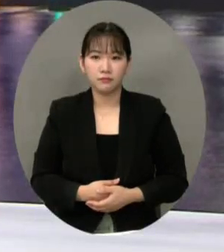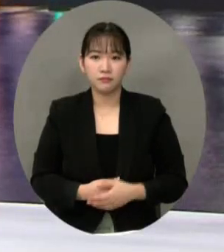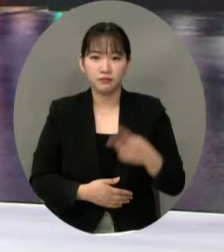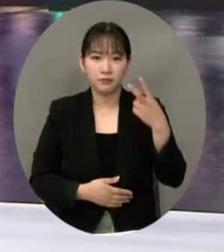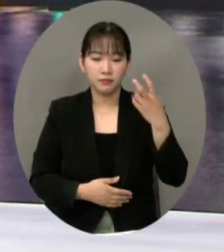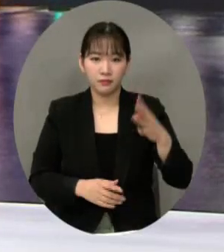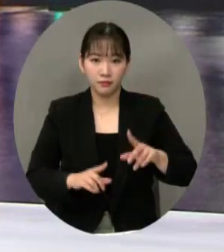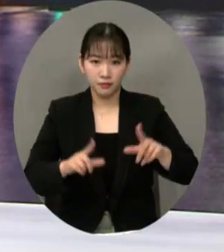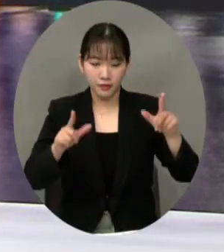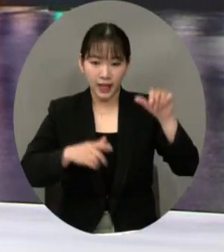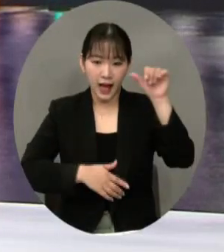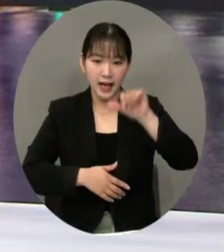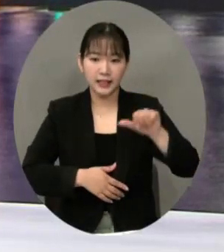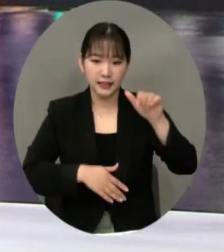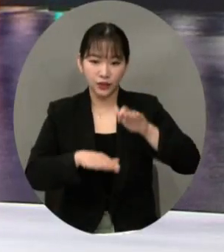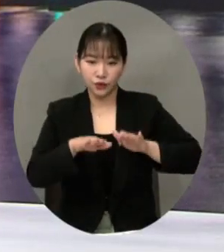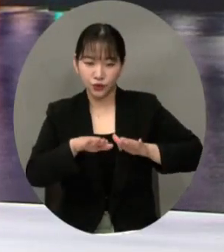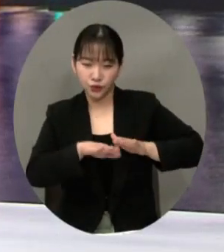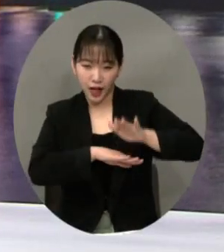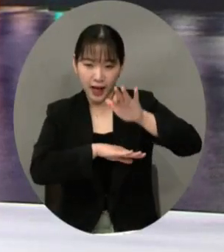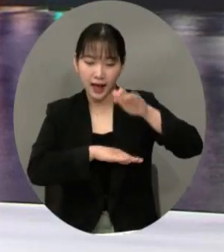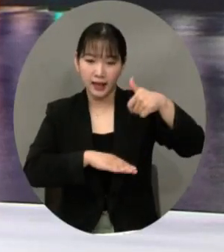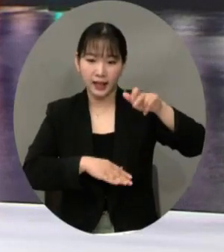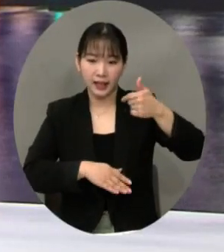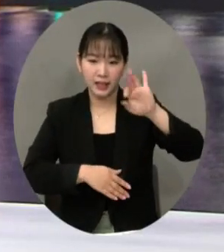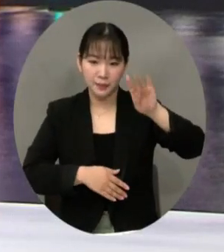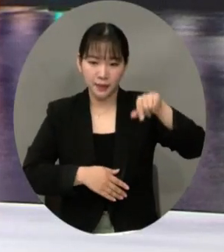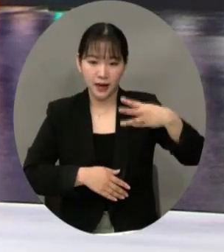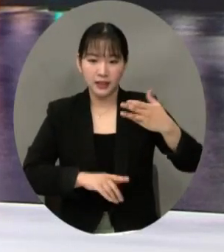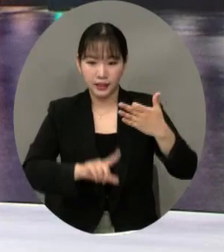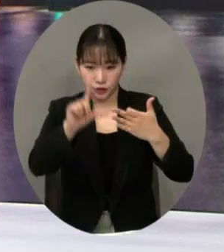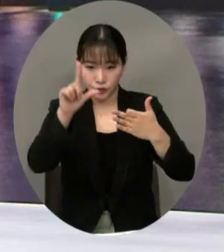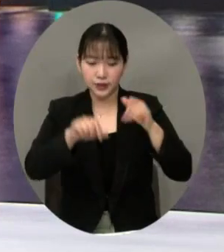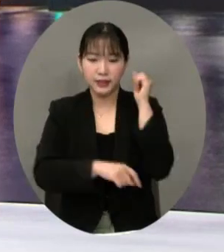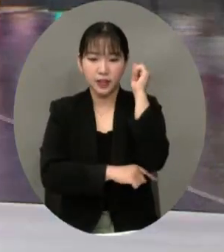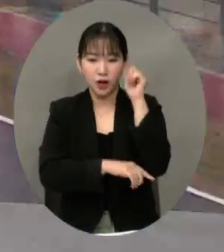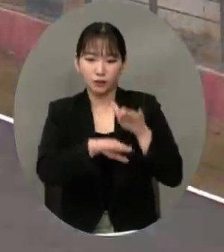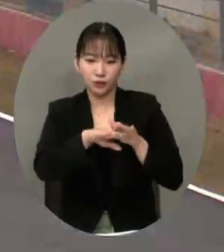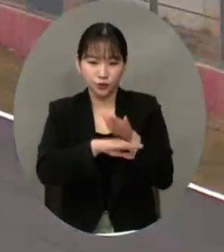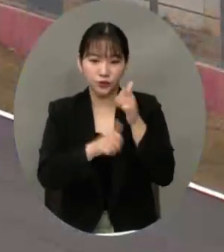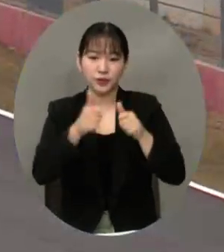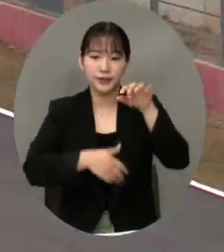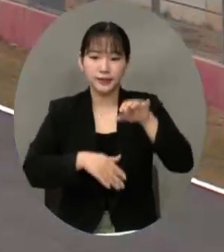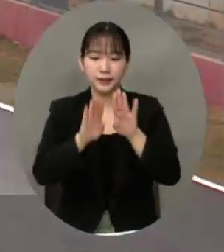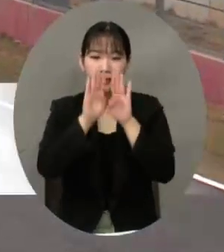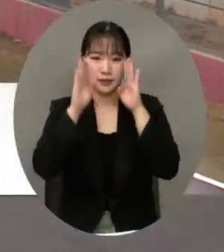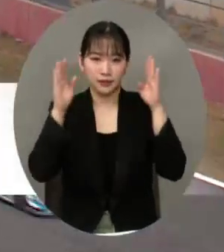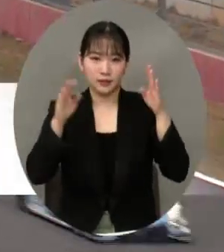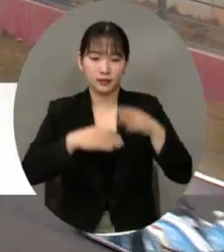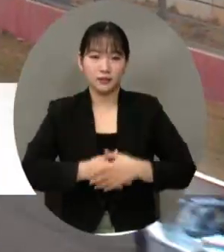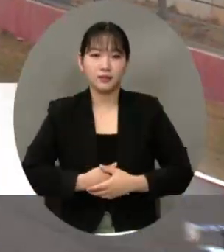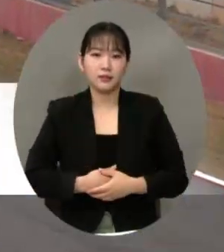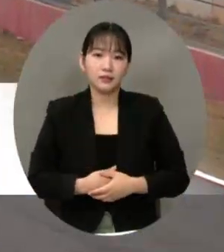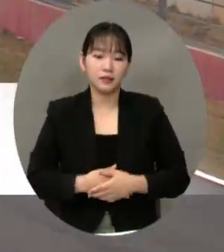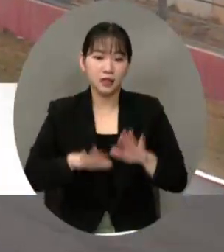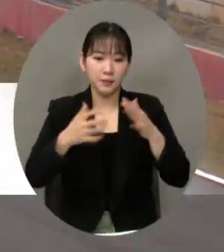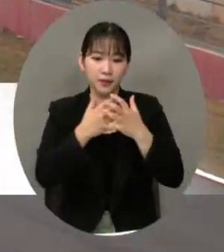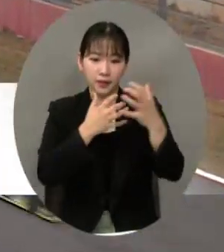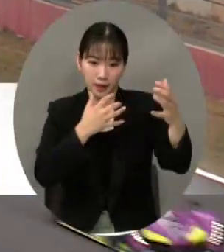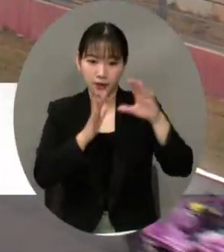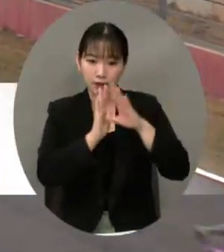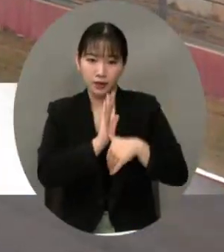2024 아시아 모터스포츠 카니발이 오는 19회 영암 국제자동차 경주장에서 열립니다 이번